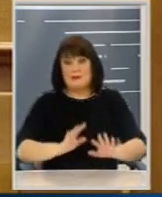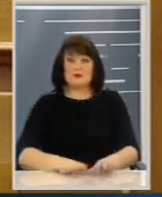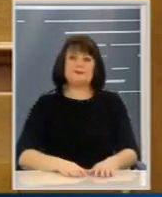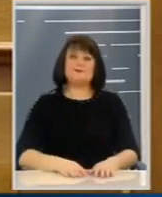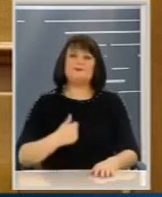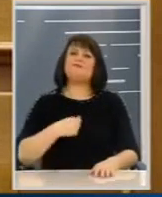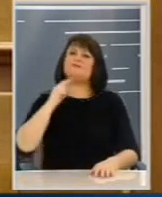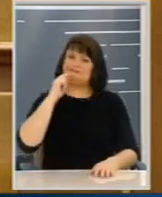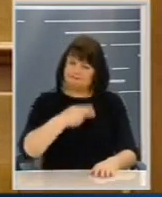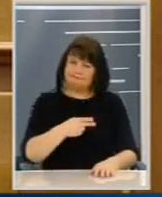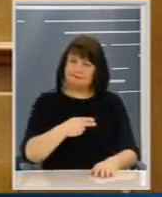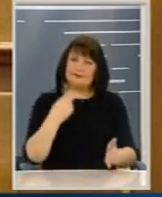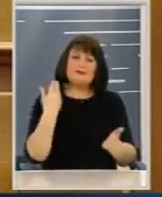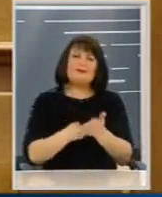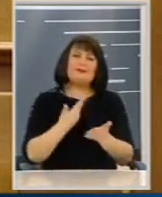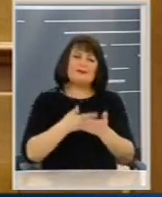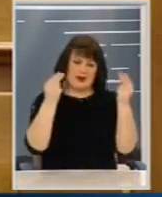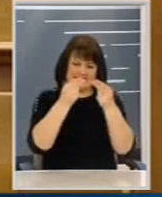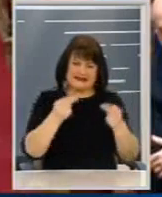απαντήσω στον κύριο Μητσοτάκη με στοιχεία,